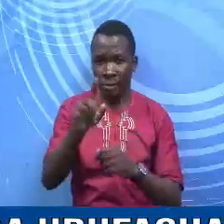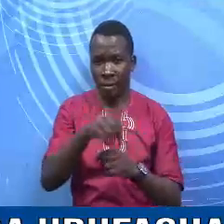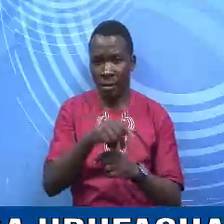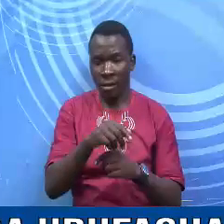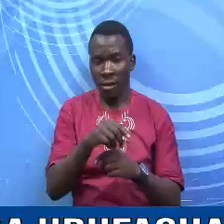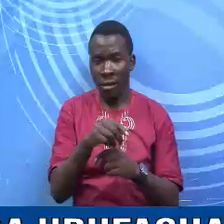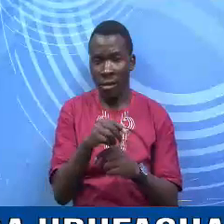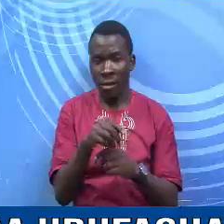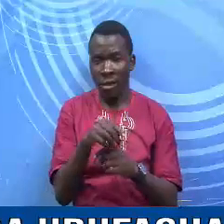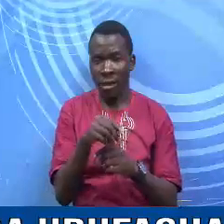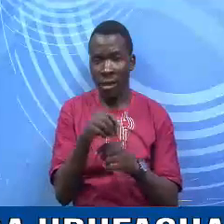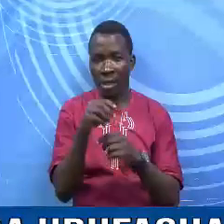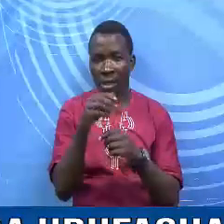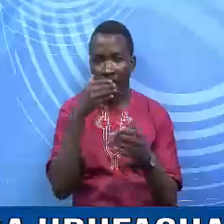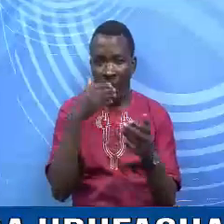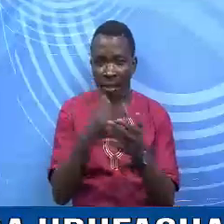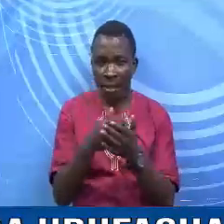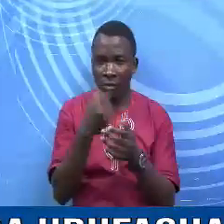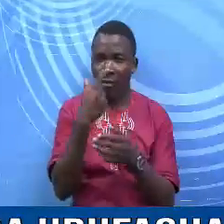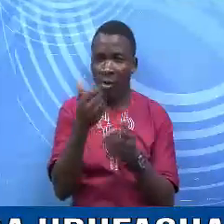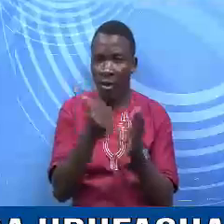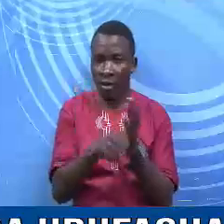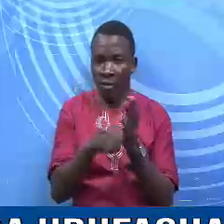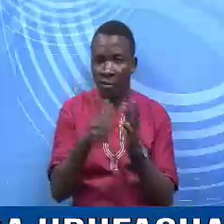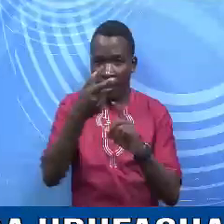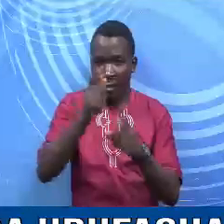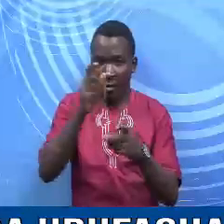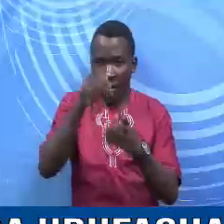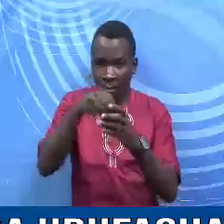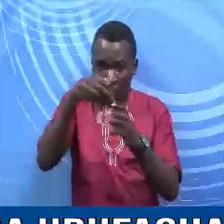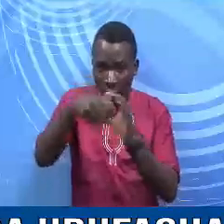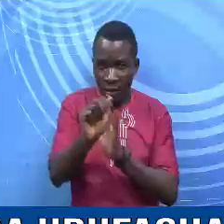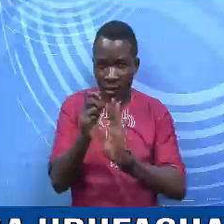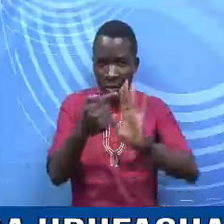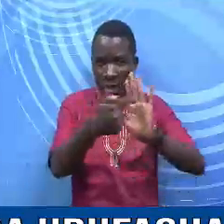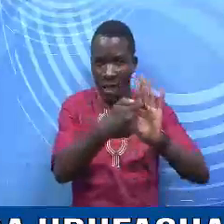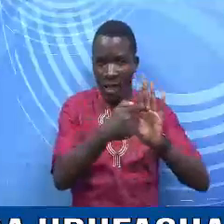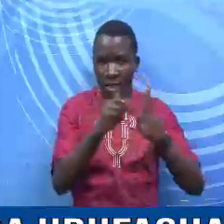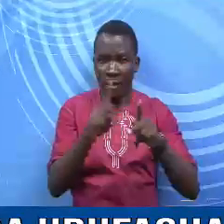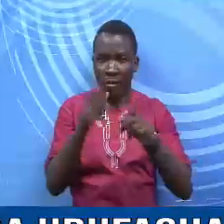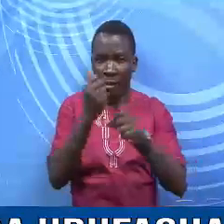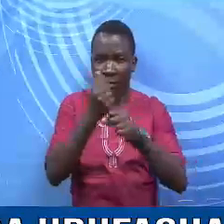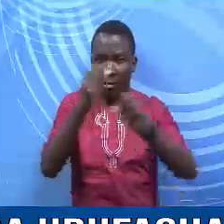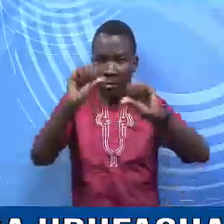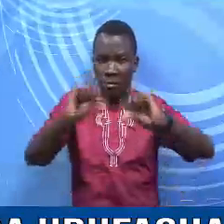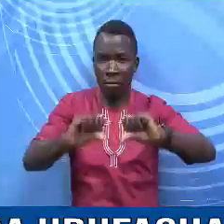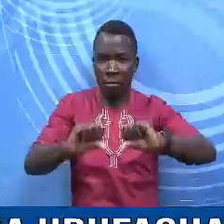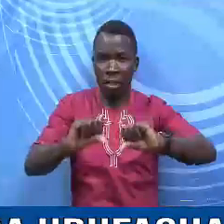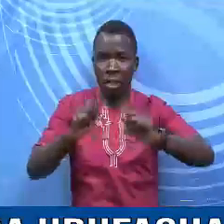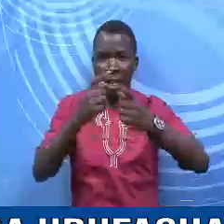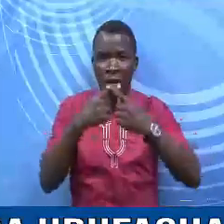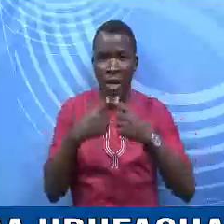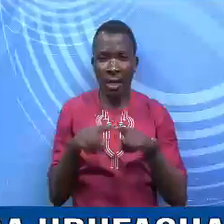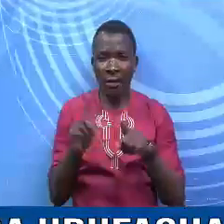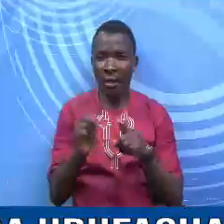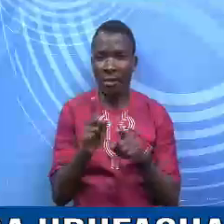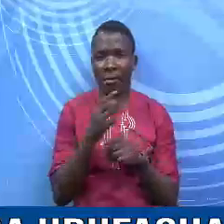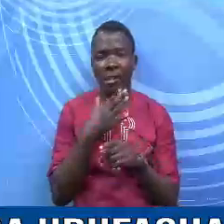gukemuka kwabo icyo kibazo cyabo byaturuka kuri bo bagaragaje babahemukiye ariko ntibajya